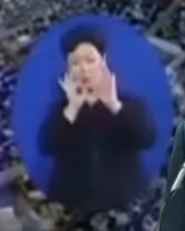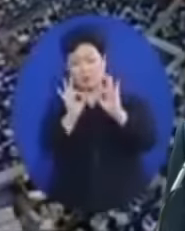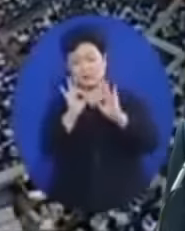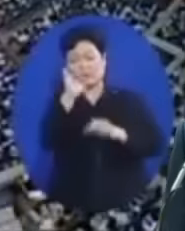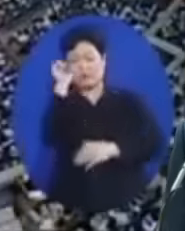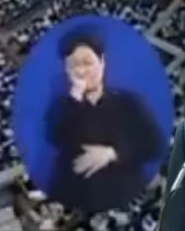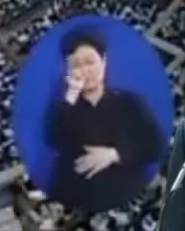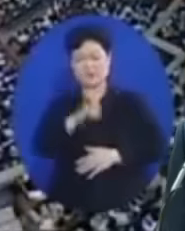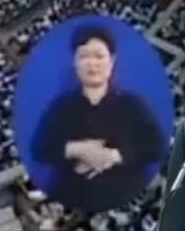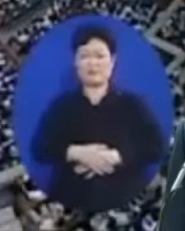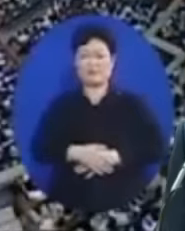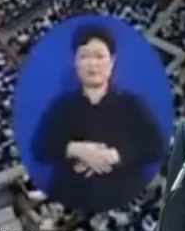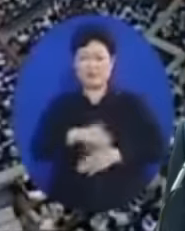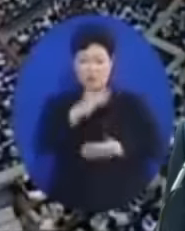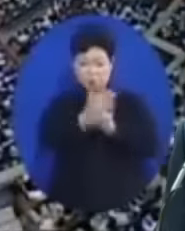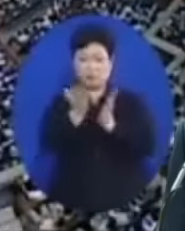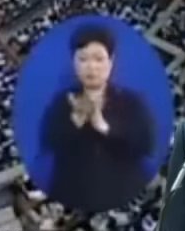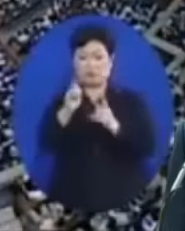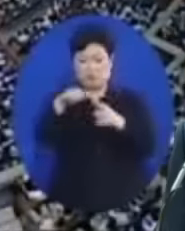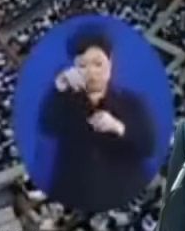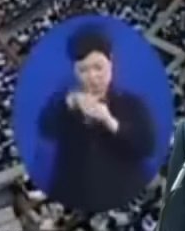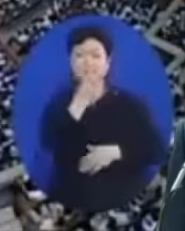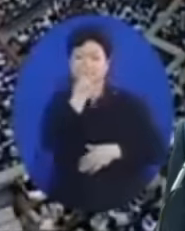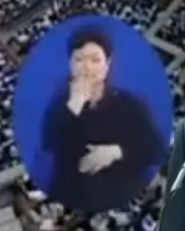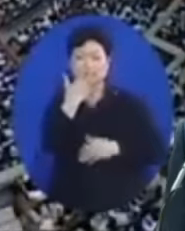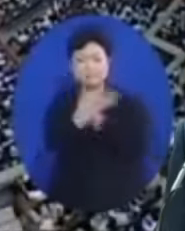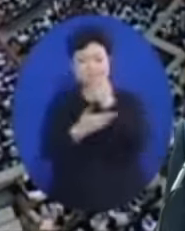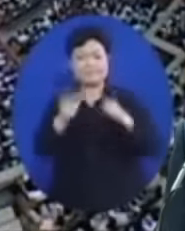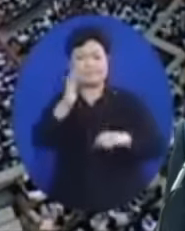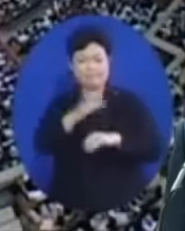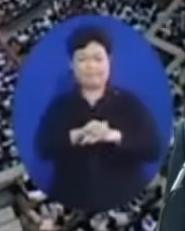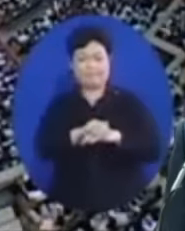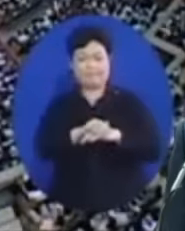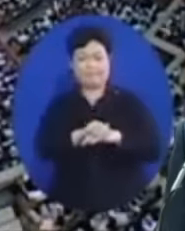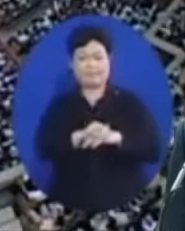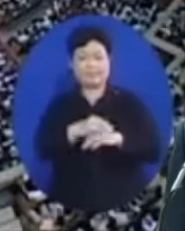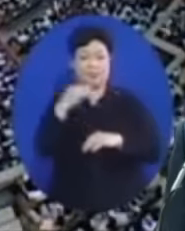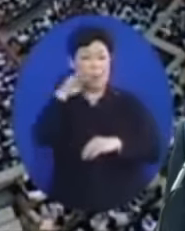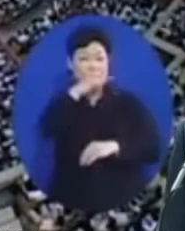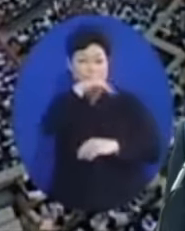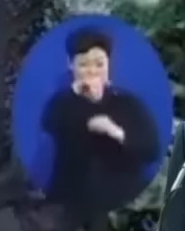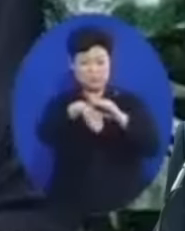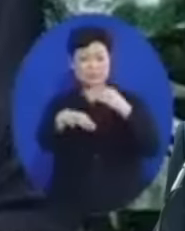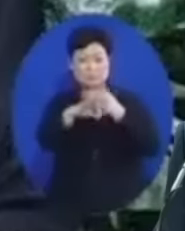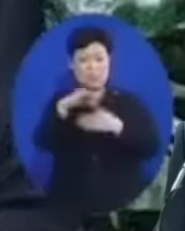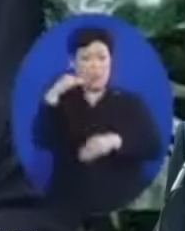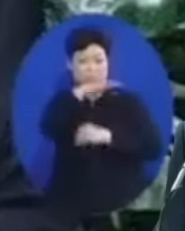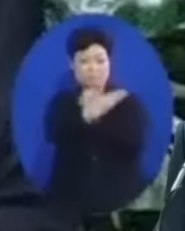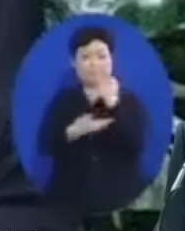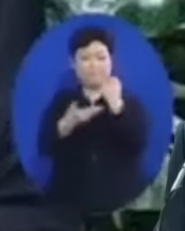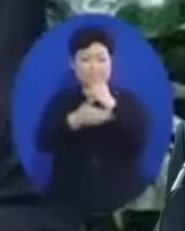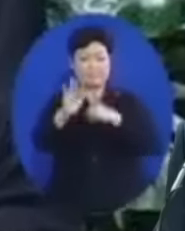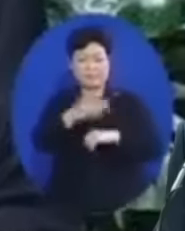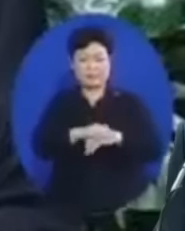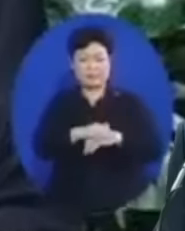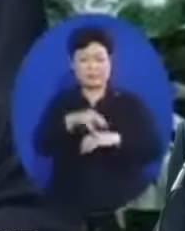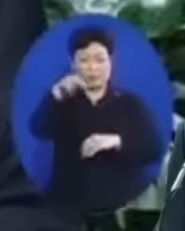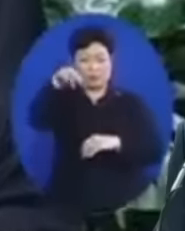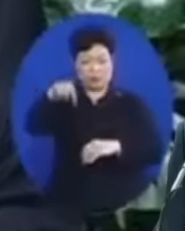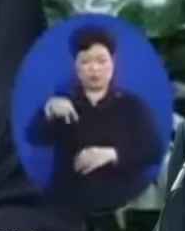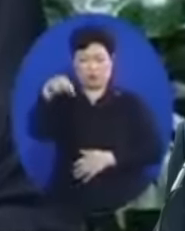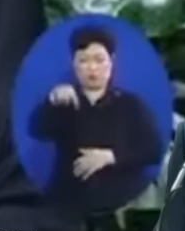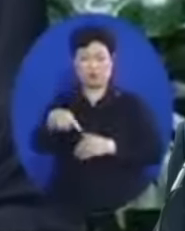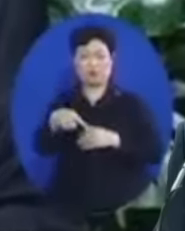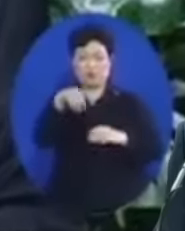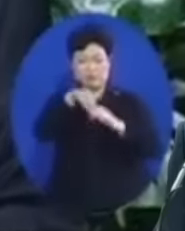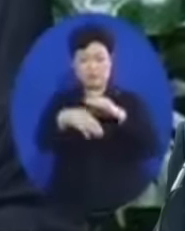좋았더라 종류대로 심은 대로 나오는 것입니다 종자도 옥수수를 심으면 옥수수를 거두고 수수를 심으면 수수를